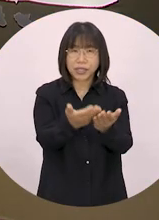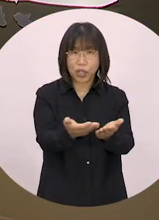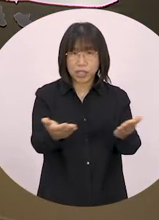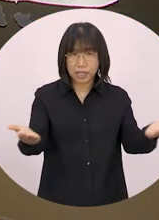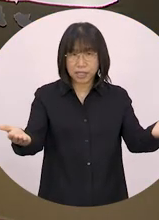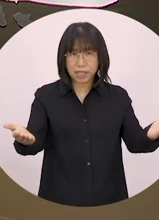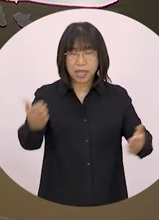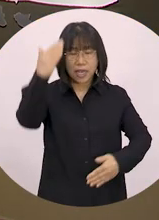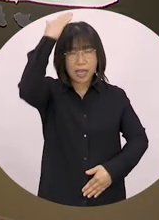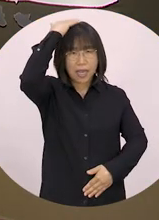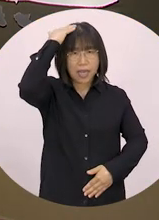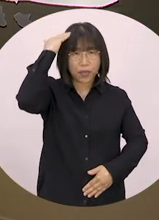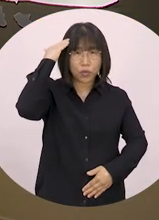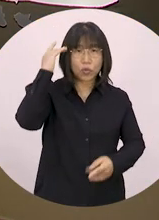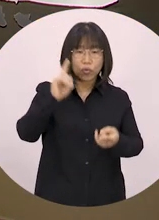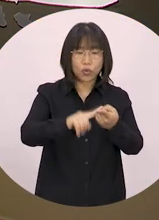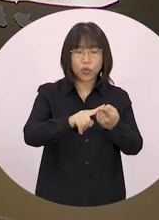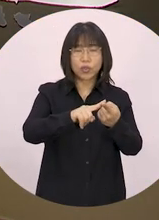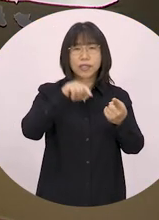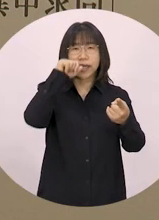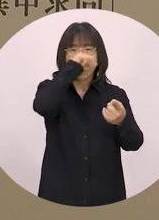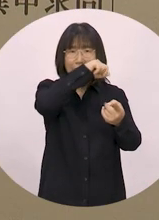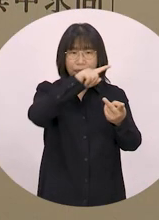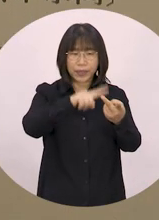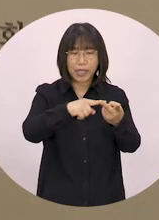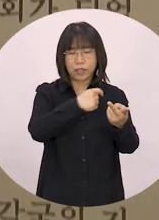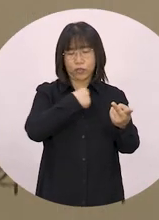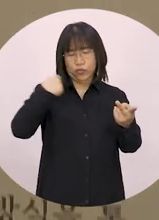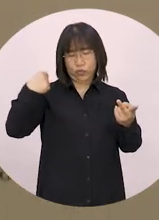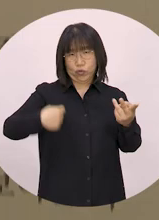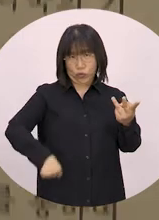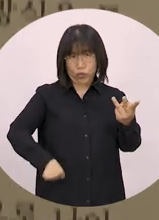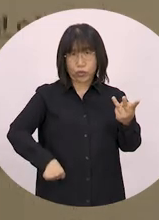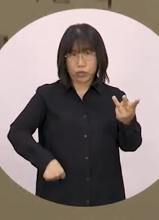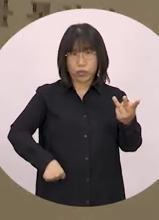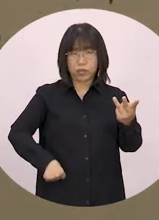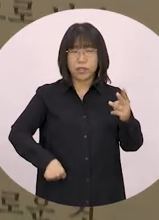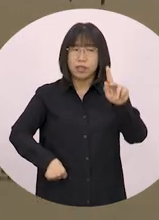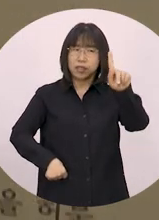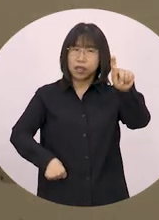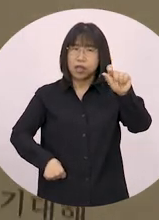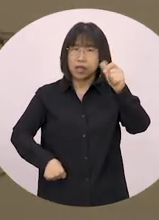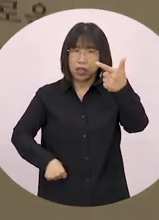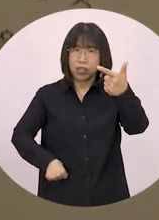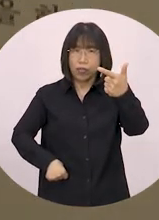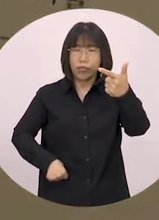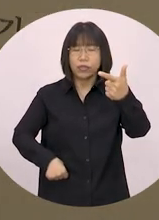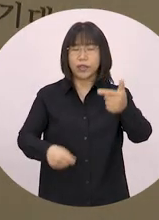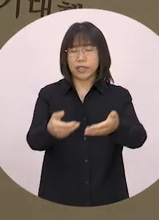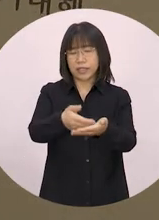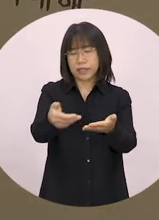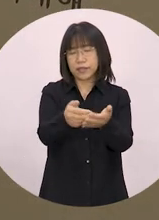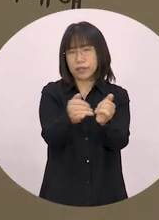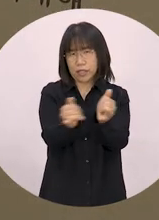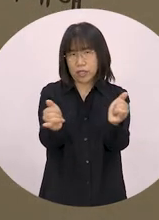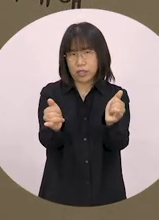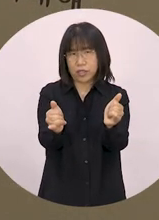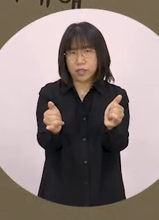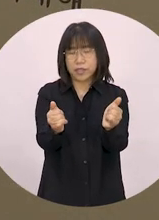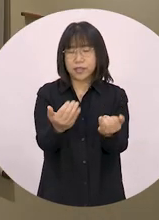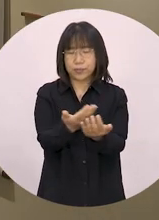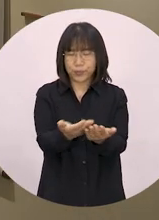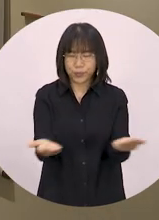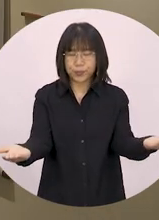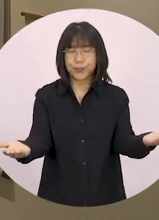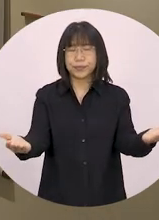이번 특별전시에는 한국과 대만, 중국에서 각각 활발하게 활동하고 있는 16명의 작가들의 수묵